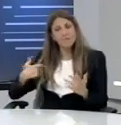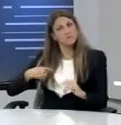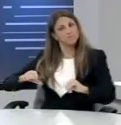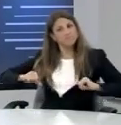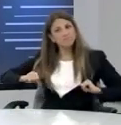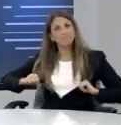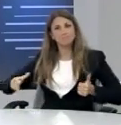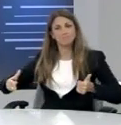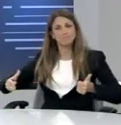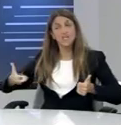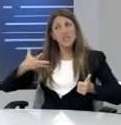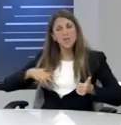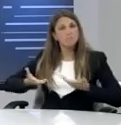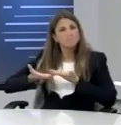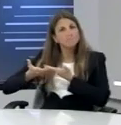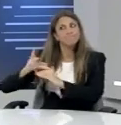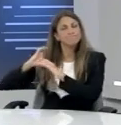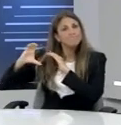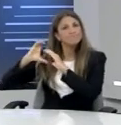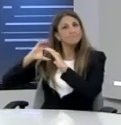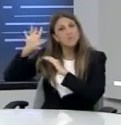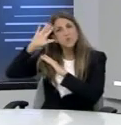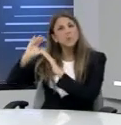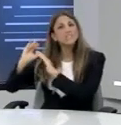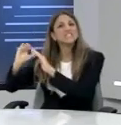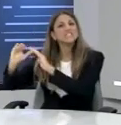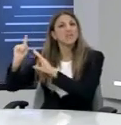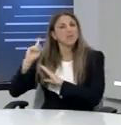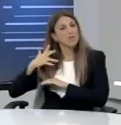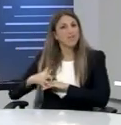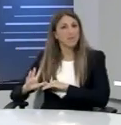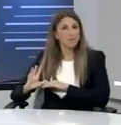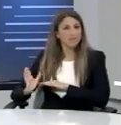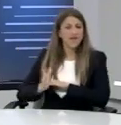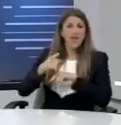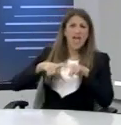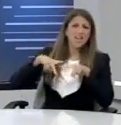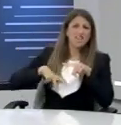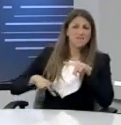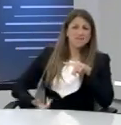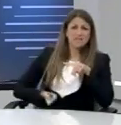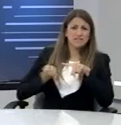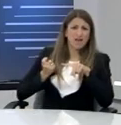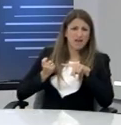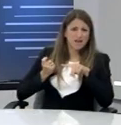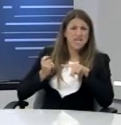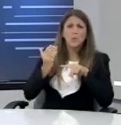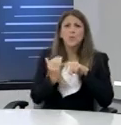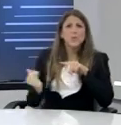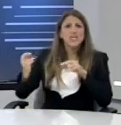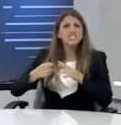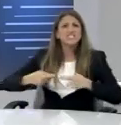πρωτοβουλίες προς όφελος της σταθερότητας στη γειτονική χώρα, ενώ η ελληνική κυβέρνηση στη Σύνοδο